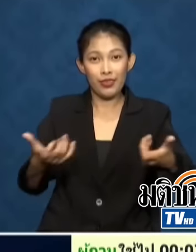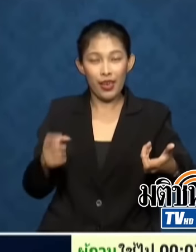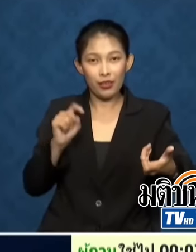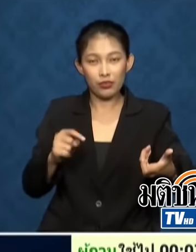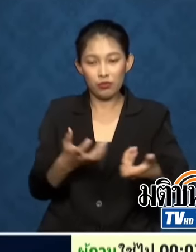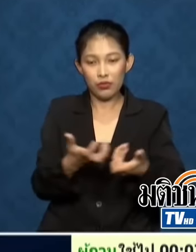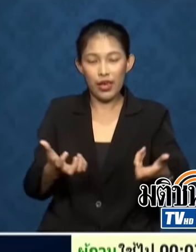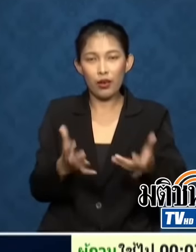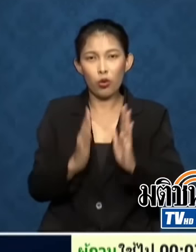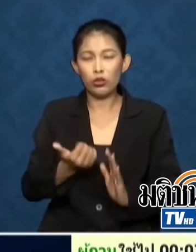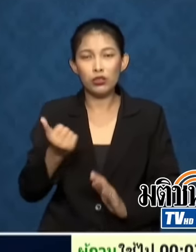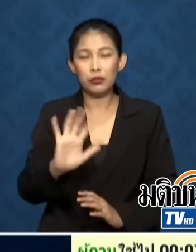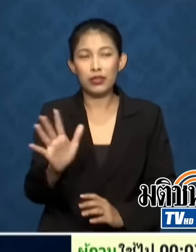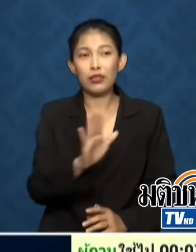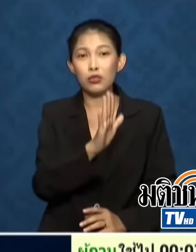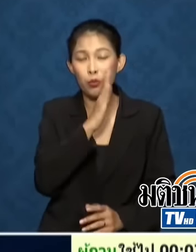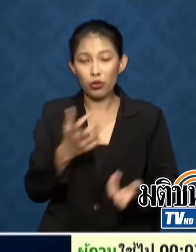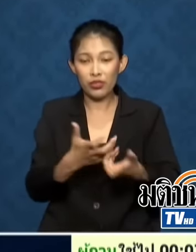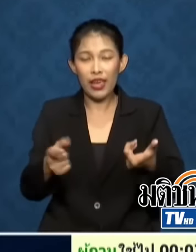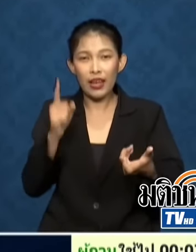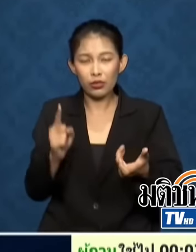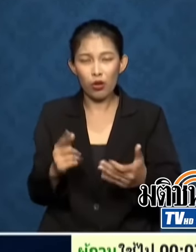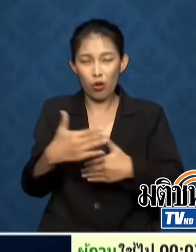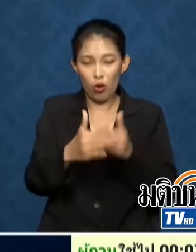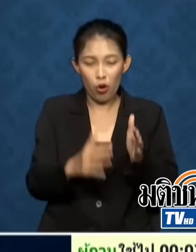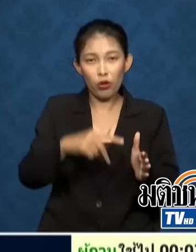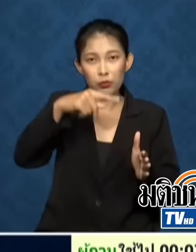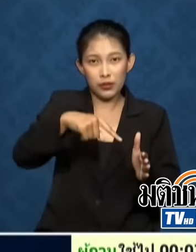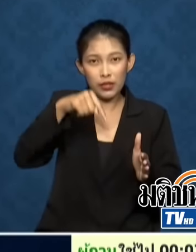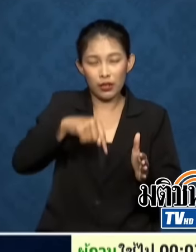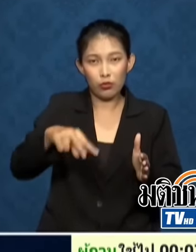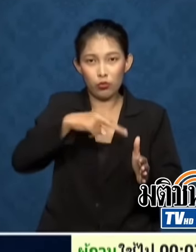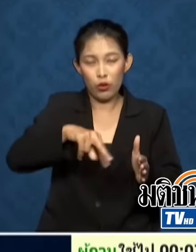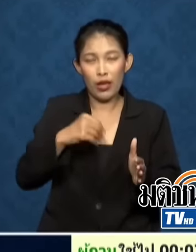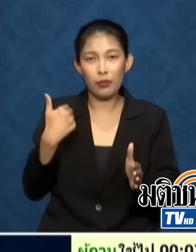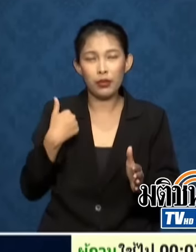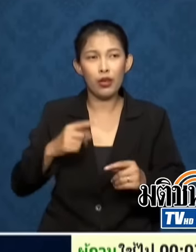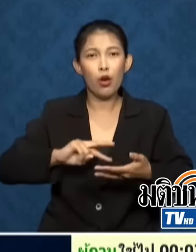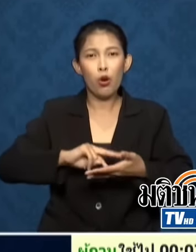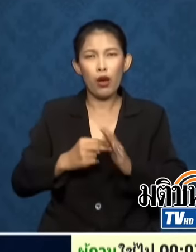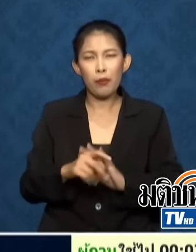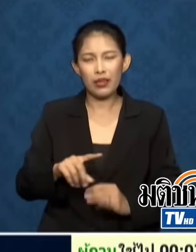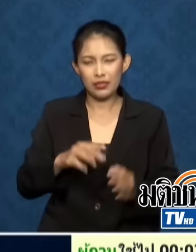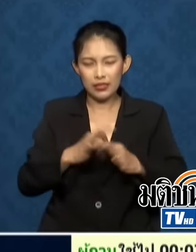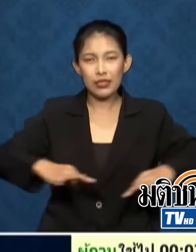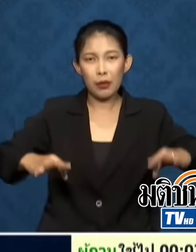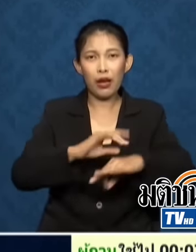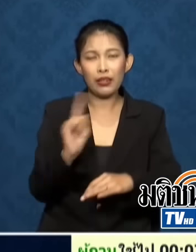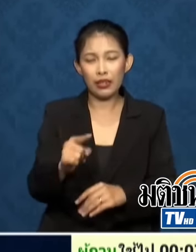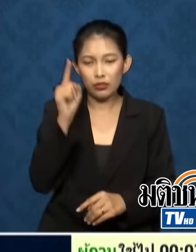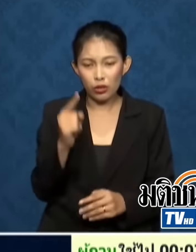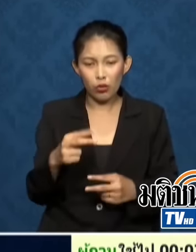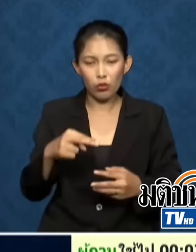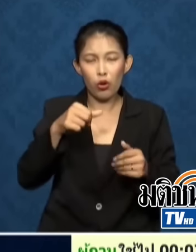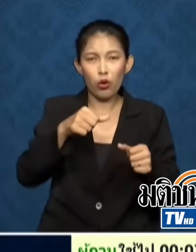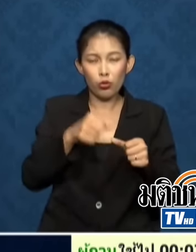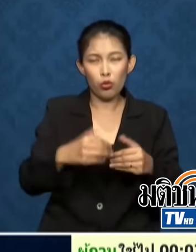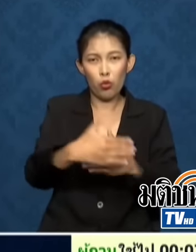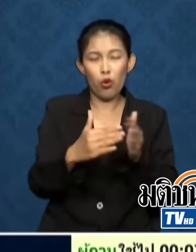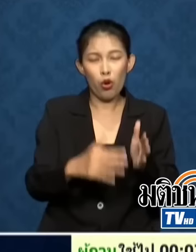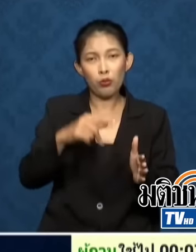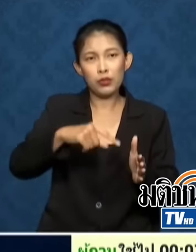นอื่นถ้าจะแยกต้องอยู่ในห้องควบคุมพิเศษคำถามเลยก็คือมีความจำเป็นอะไรที่จะต้องอยู่ในห้องควบคุมพิเศษท่านบอกว่าอา